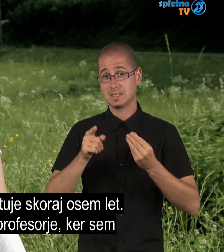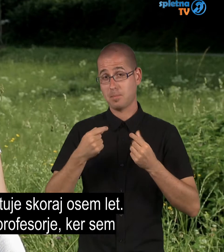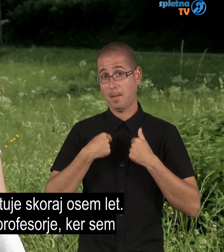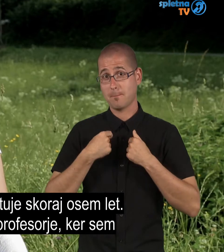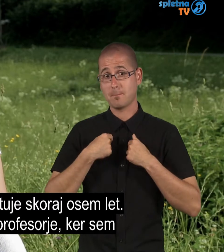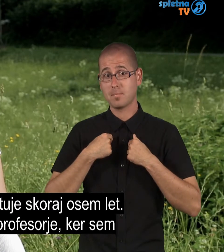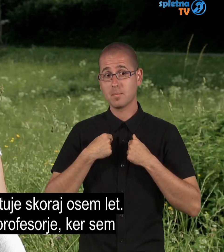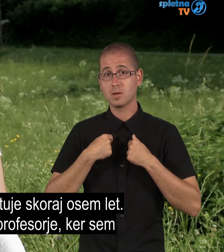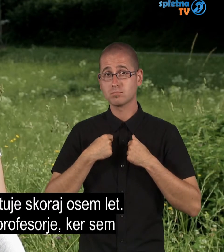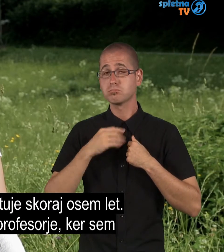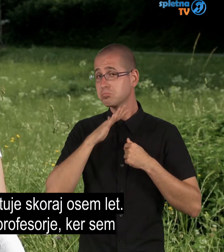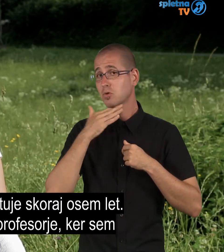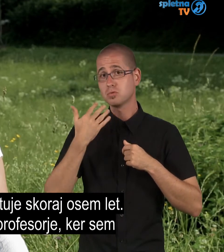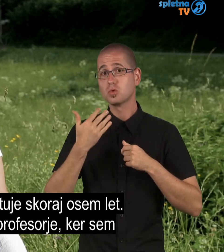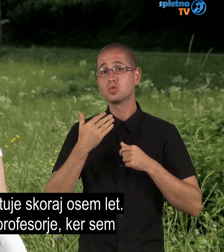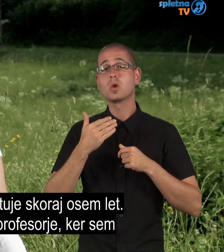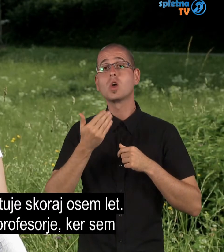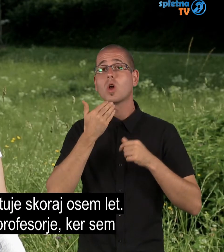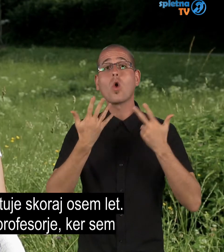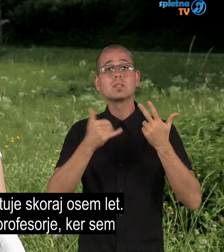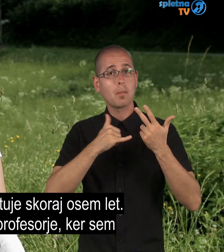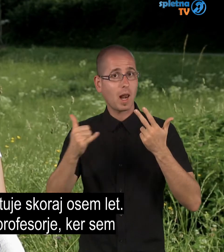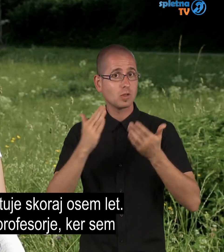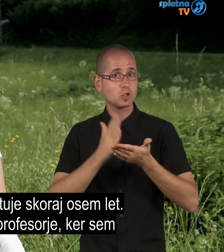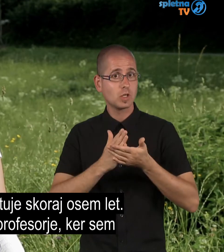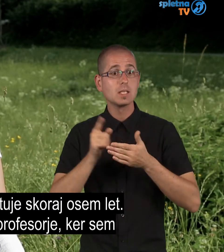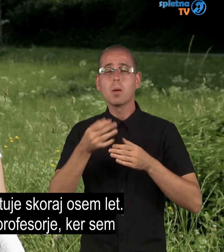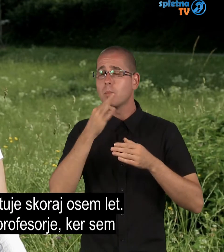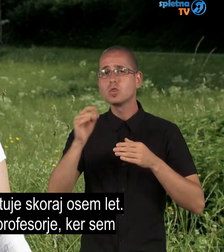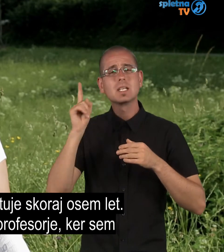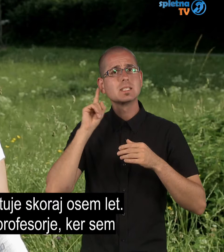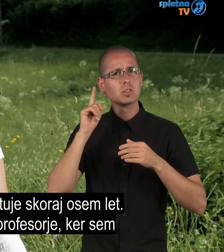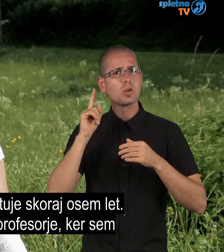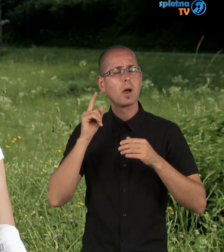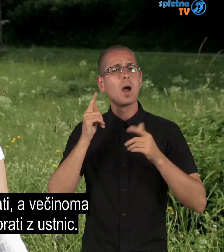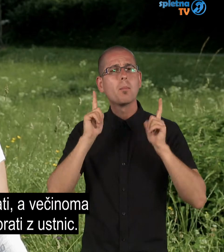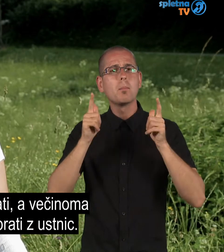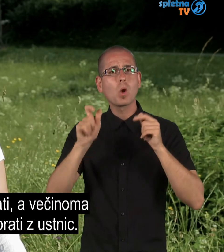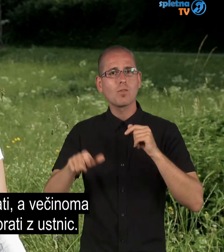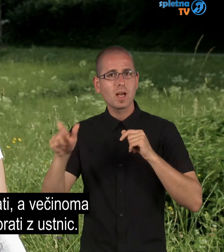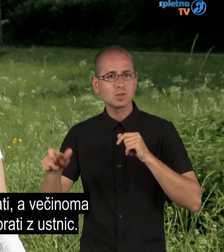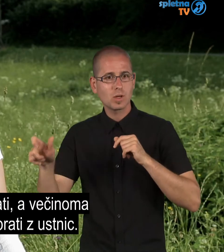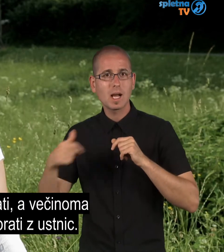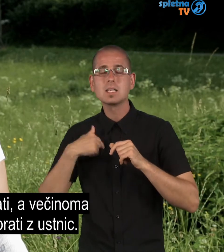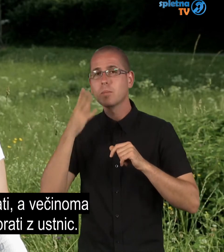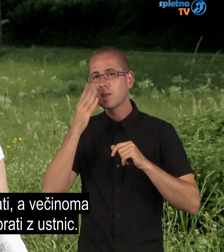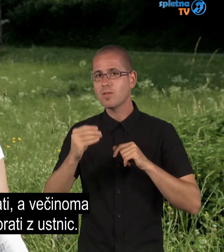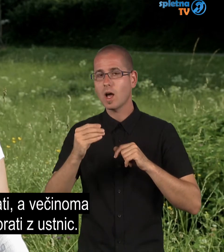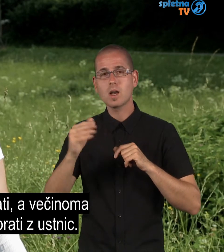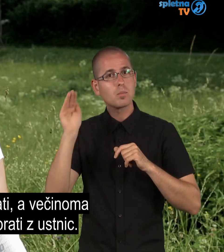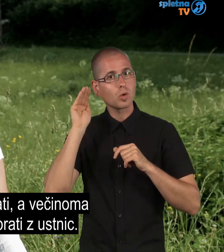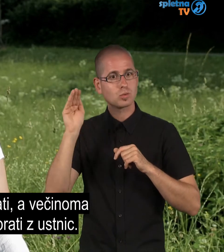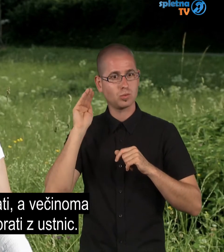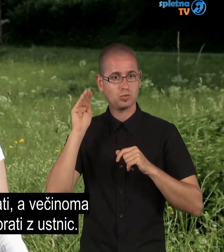mi zadostuje skoraj 8 let, s tem boljše slišim profesorje, ker sem vajena poslušati, a večina